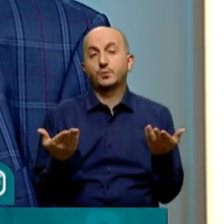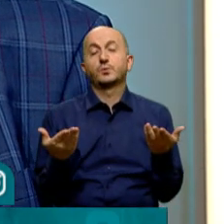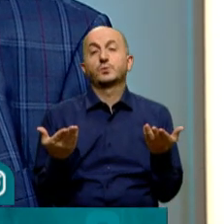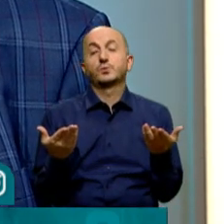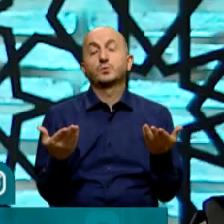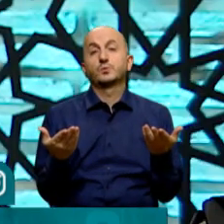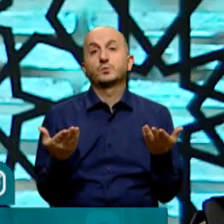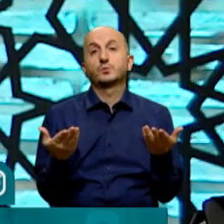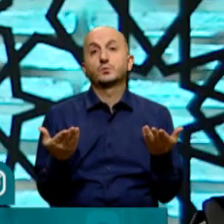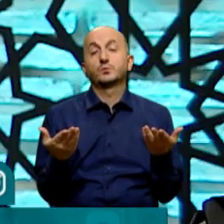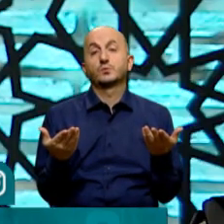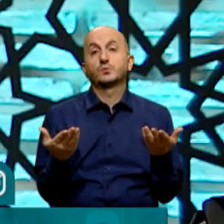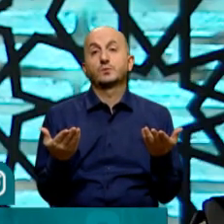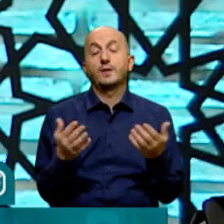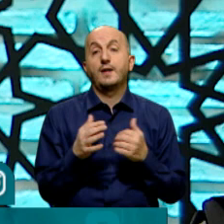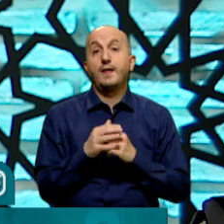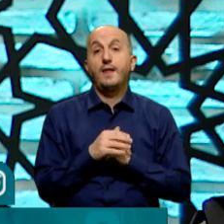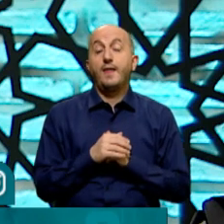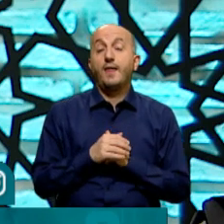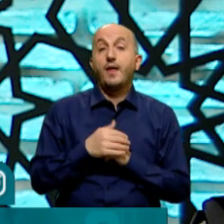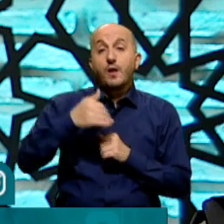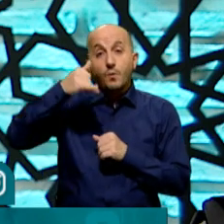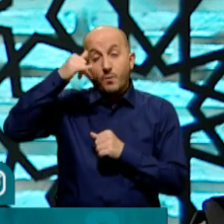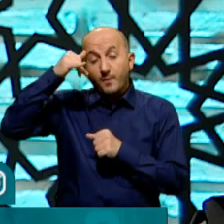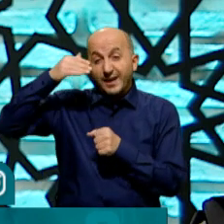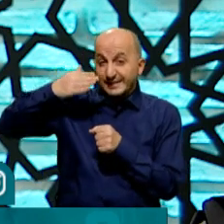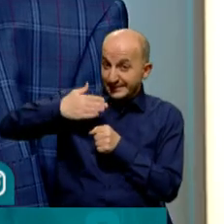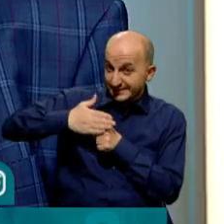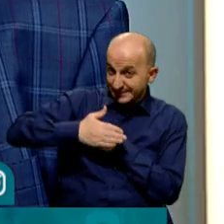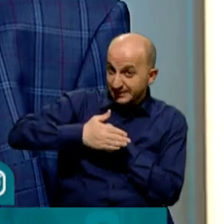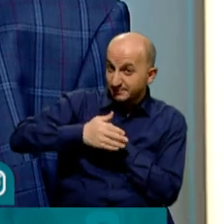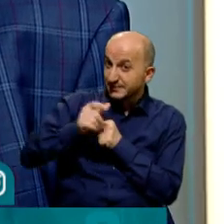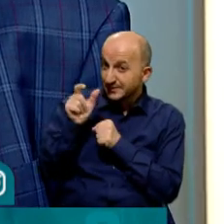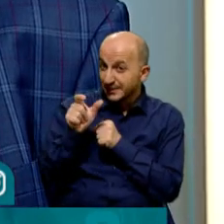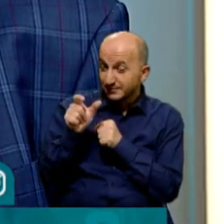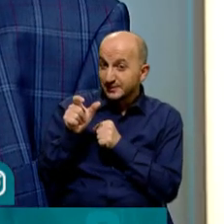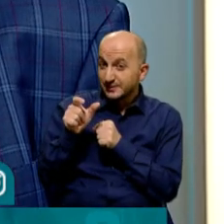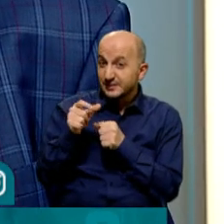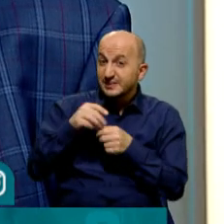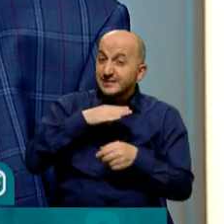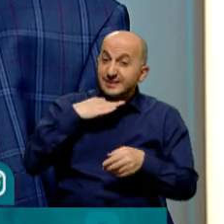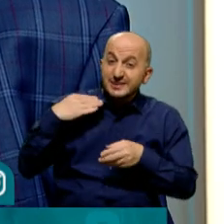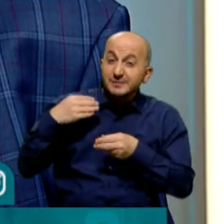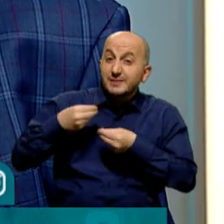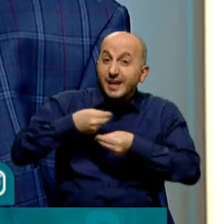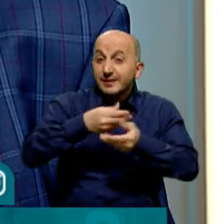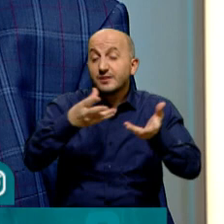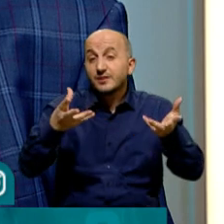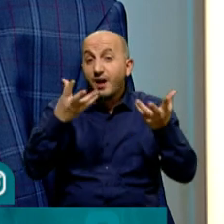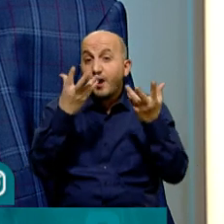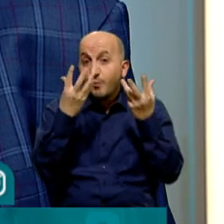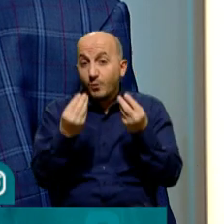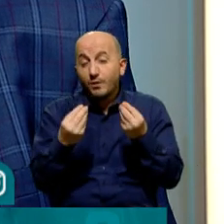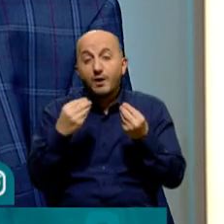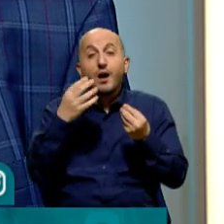o kurban da zaten o niyetle söylüyor hocam. İşte kurban keseceğim kelimesini kesip dağıtacağım olarak alıyoruz ve diyoruz ki bu bir adaktır.